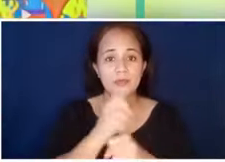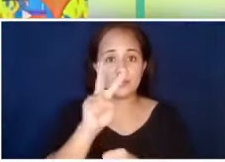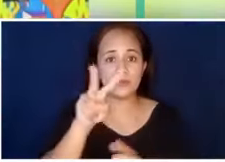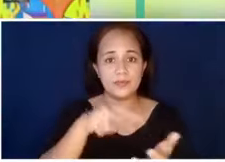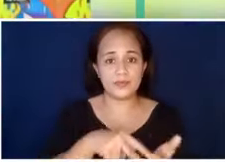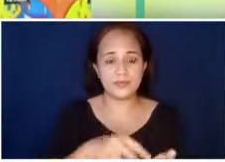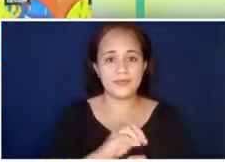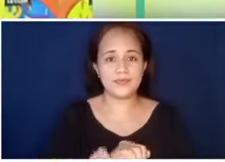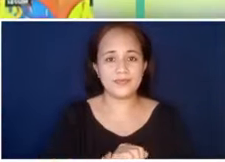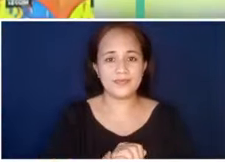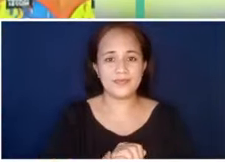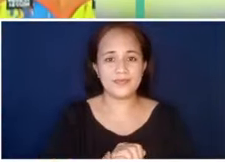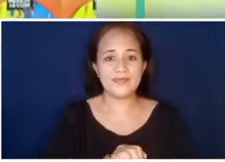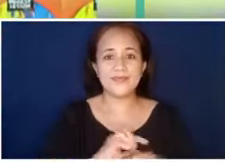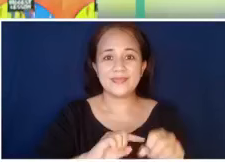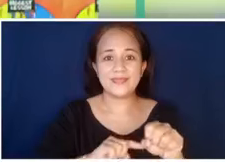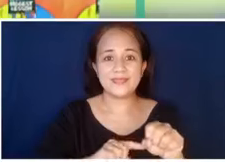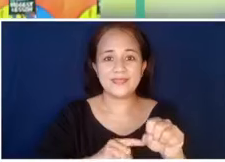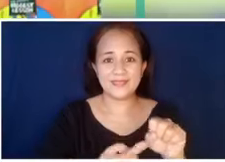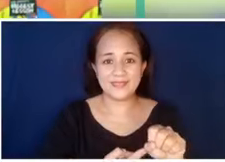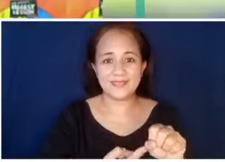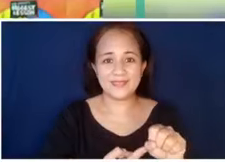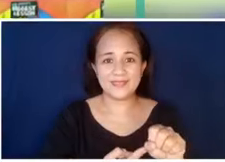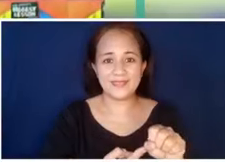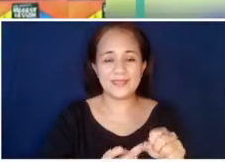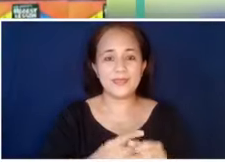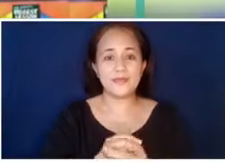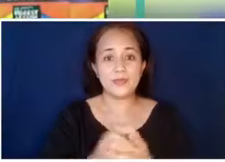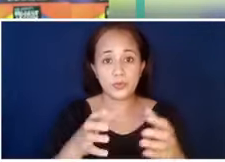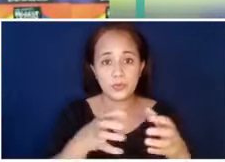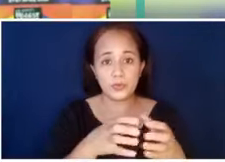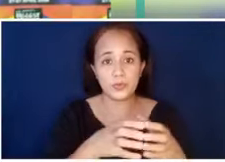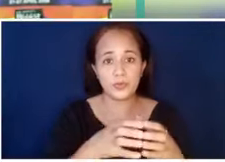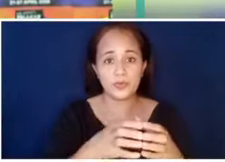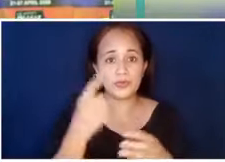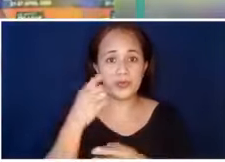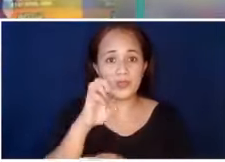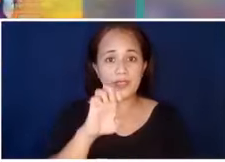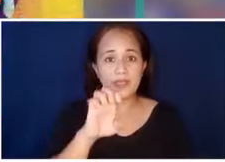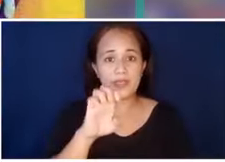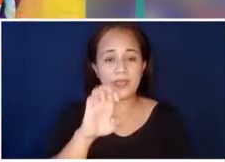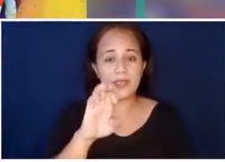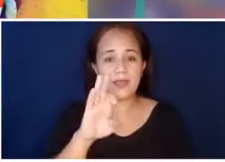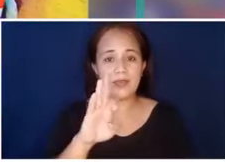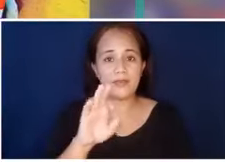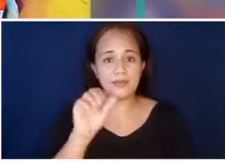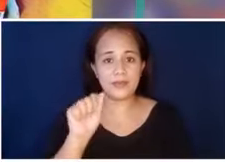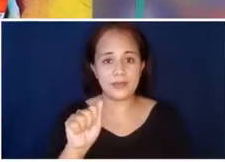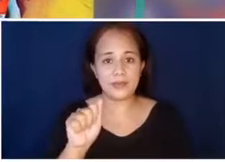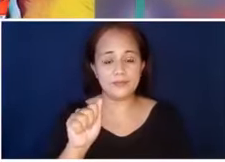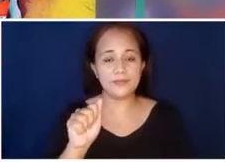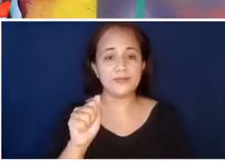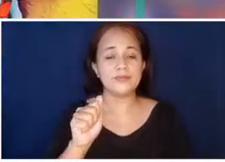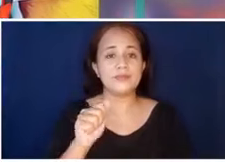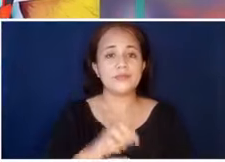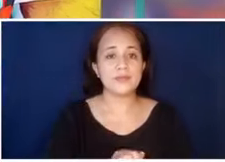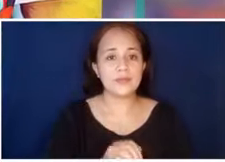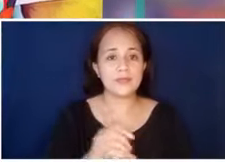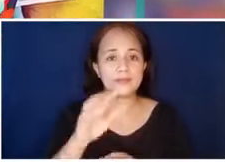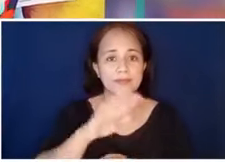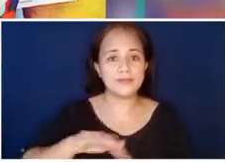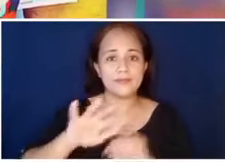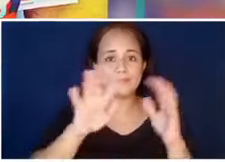2000. Panahon ito ng pagsigla ng kilusan para sa EFA o Education for All Movement sa